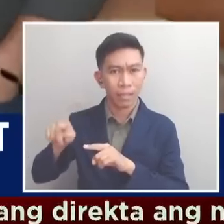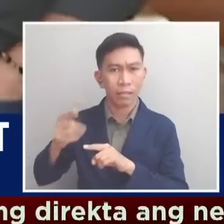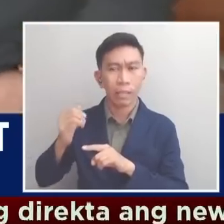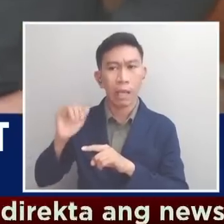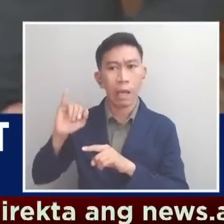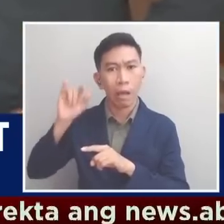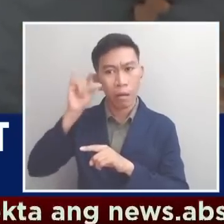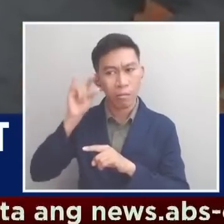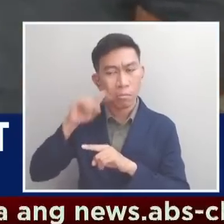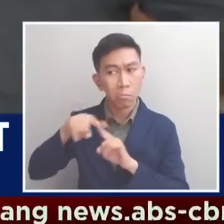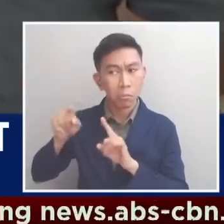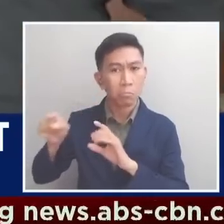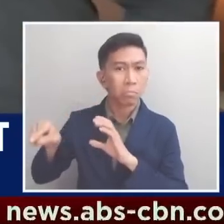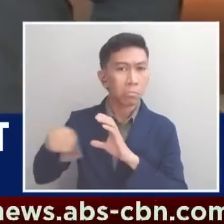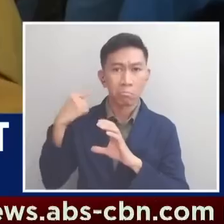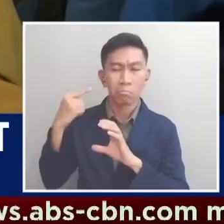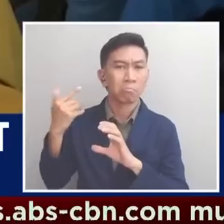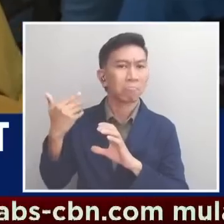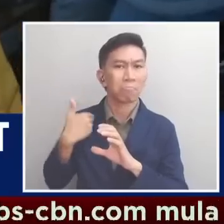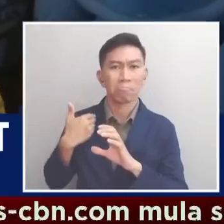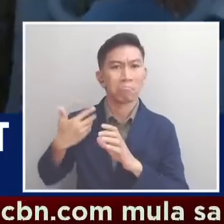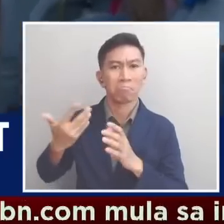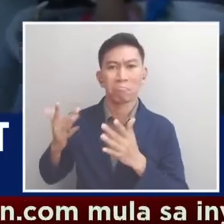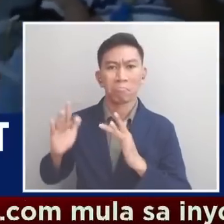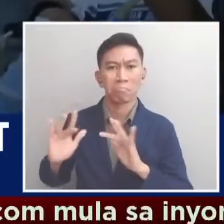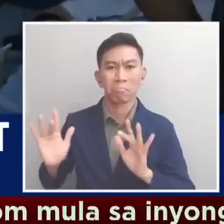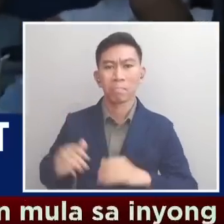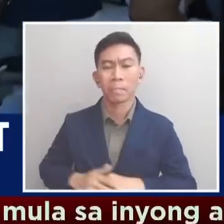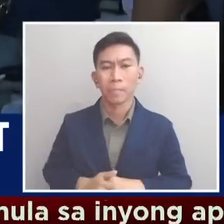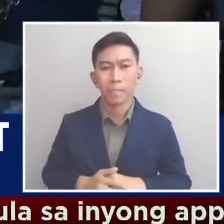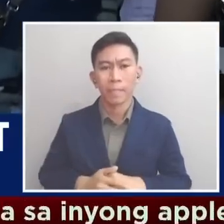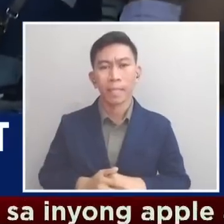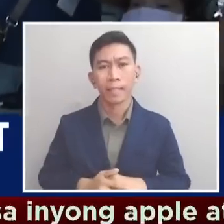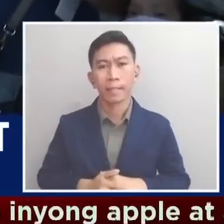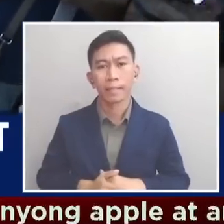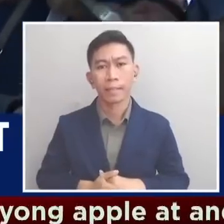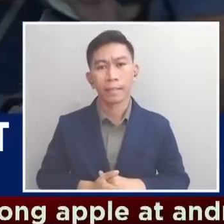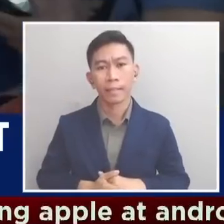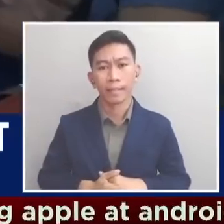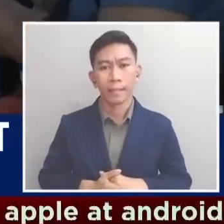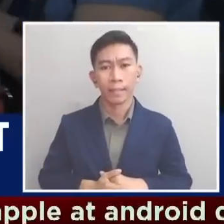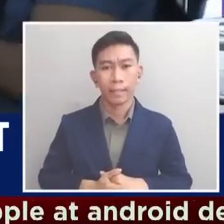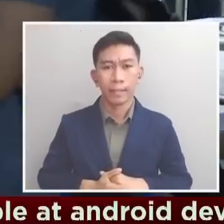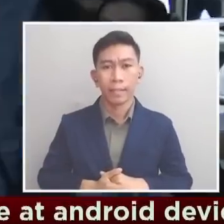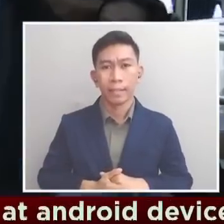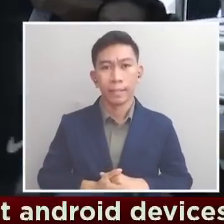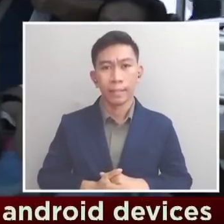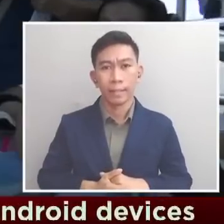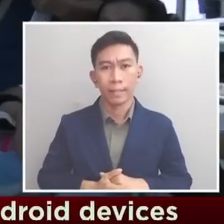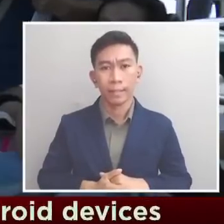wala pa siyang tugon sa mga oras na ito. MJ Felipe, ABS-CBN News.